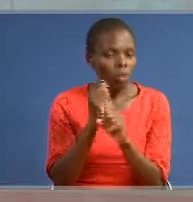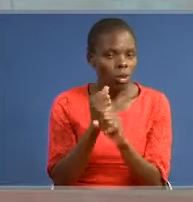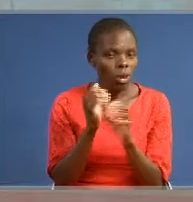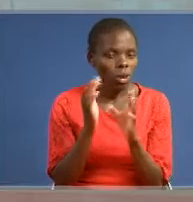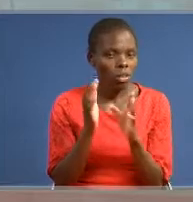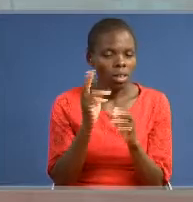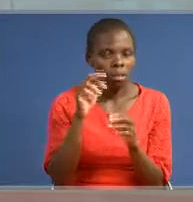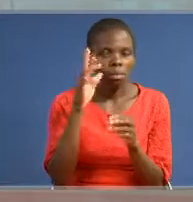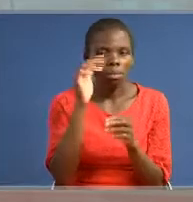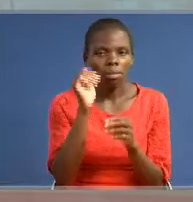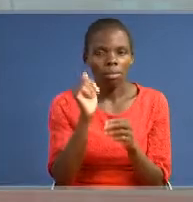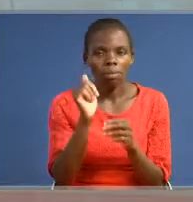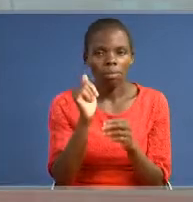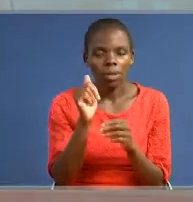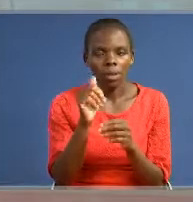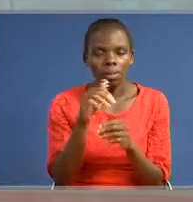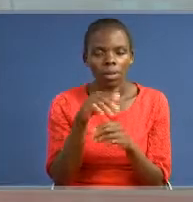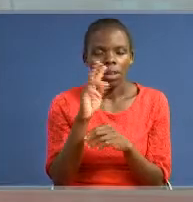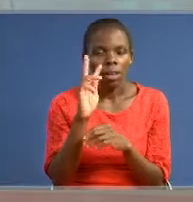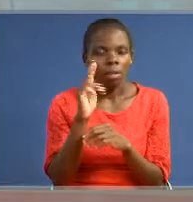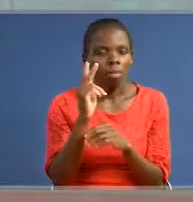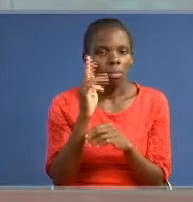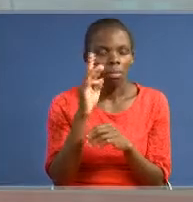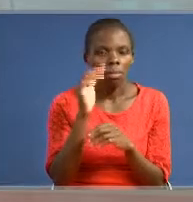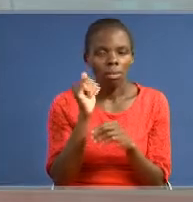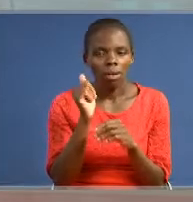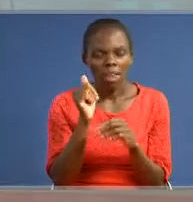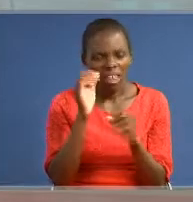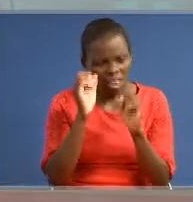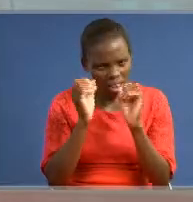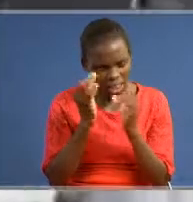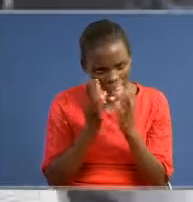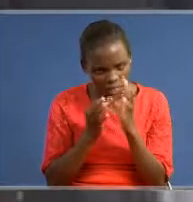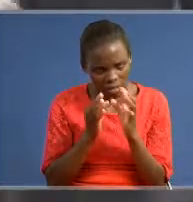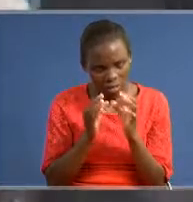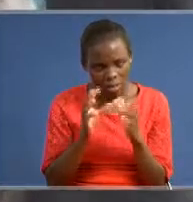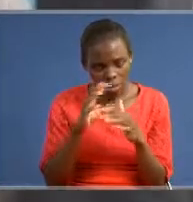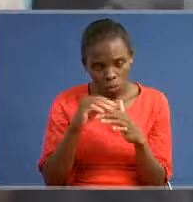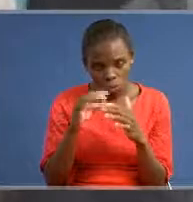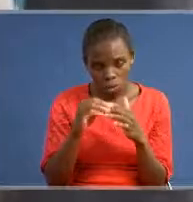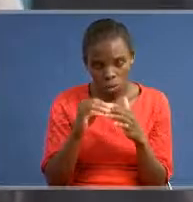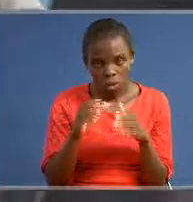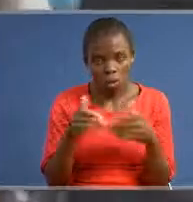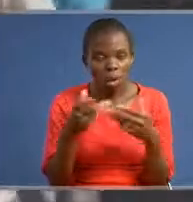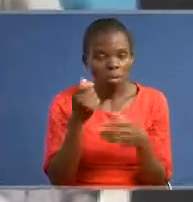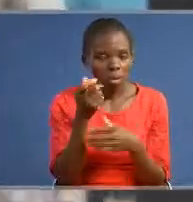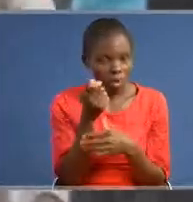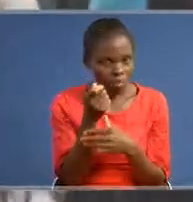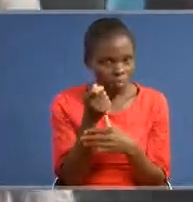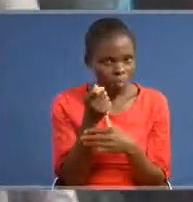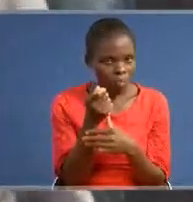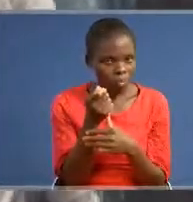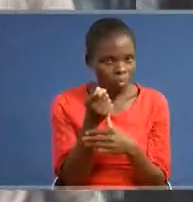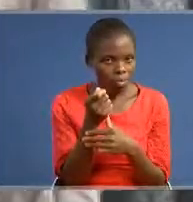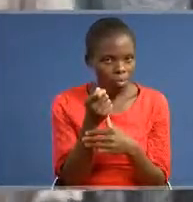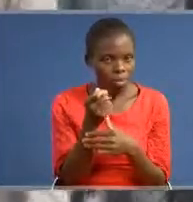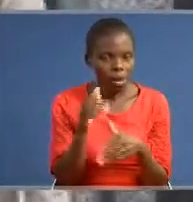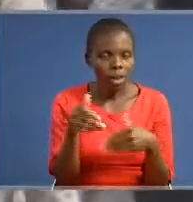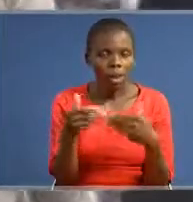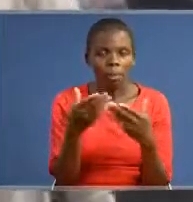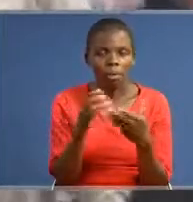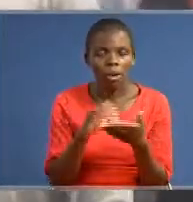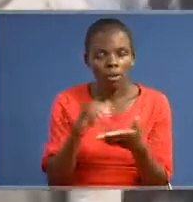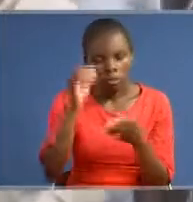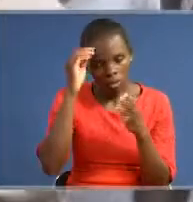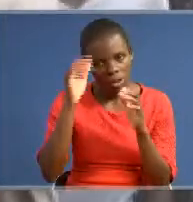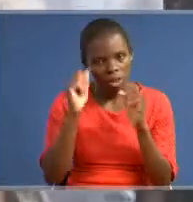eneo bunge la Kibra amewaahidi wana Kibra kwamba ikiwa ataweza kuchaguliwa ataongeza kiwango cha fedha ambazo kinapewa